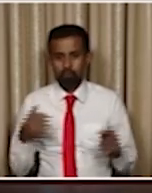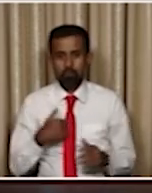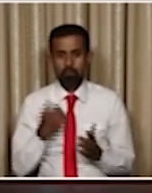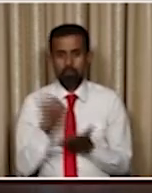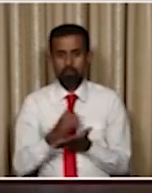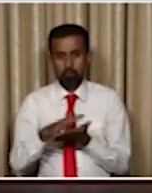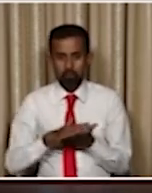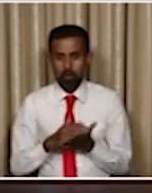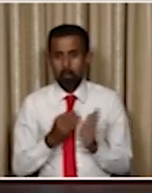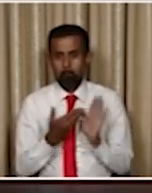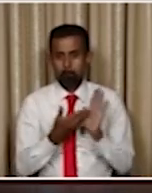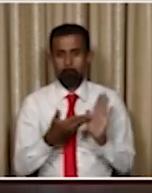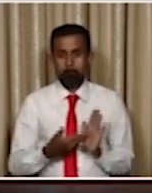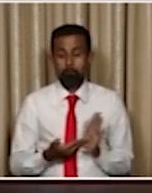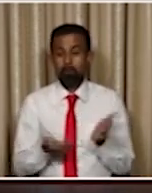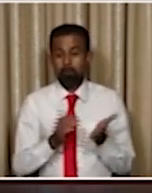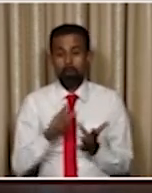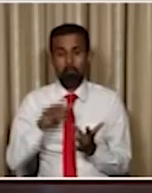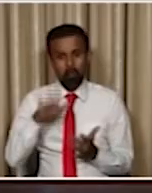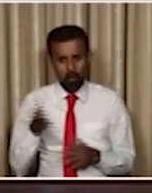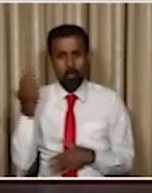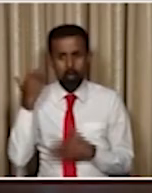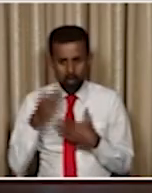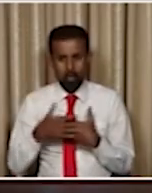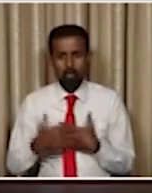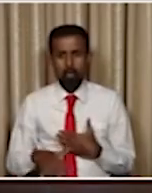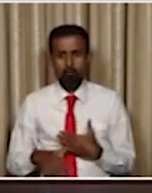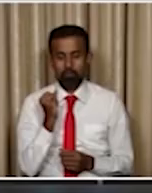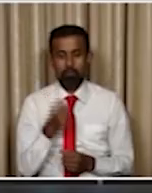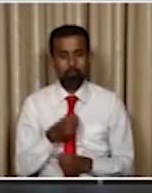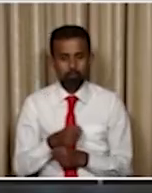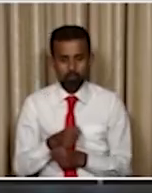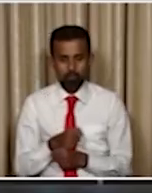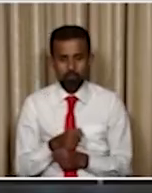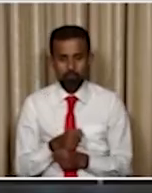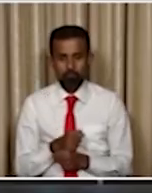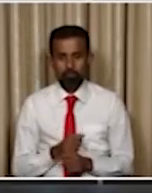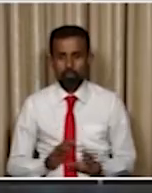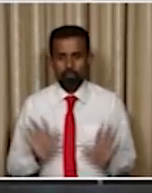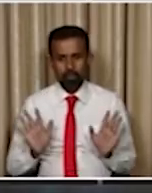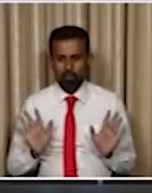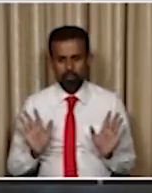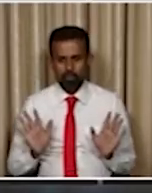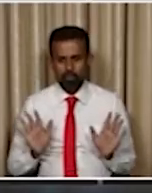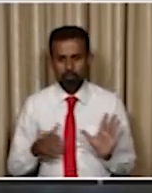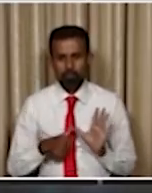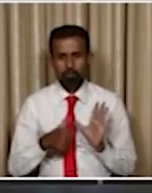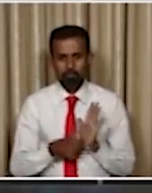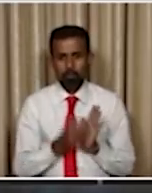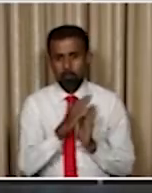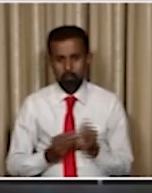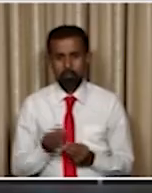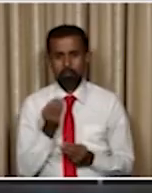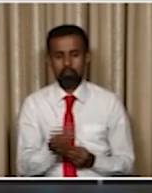ලිඛිතව පෙන්වන්න පුළුවන් අවස්ථා කීයකදී ආරාධනා කරලා තියෙනවද පක්ෂ විපක්ෂ මන්ත්‍රීවරුන්ට කියලා. සෑහීමකටපත් වෙන පනත් කෙටුපත තමයි මේ ඉදිරිපත්